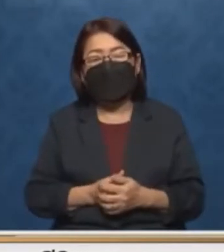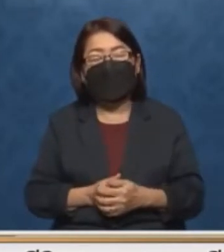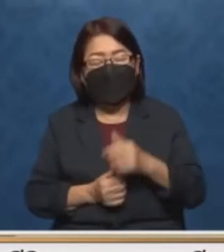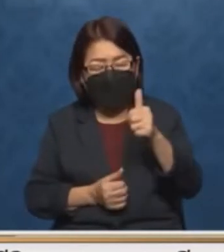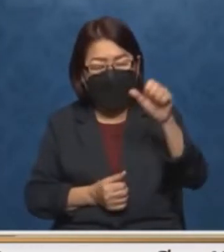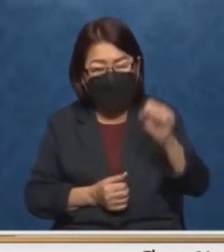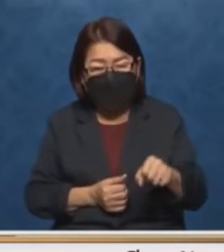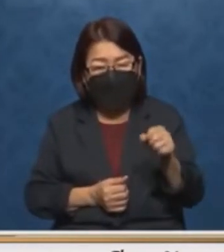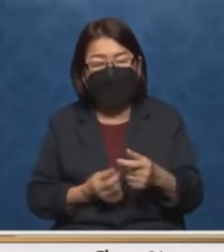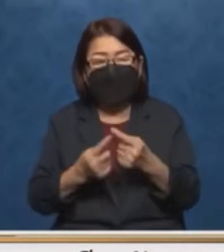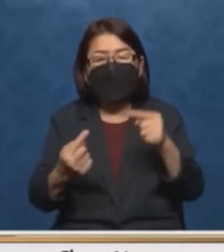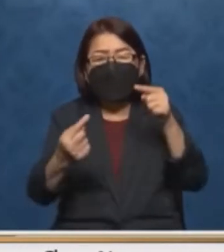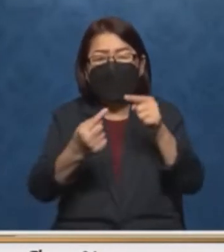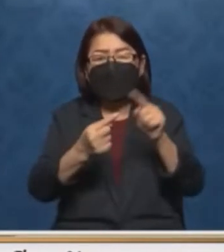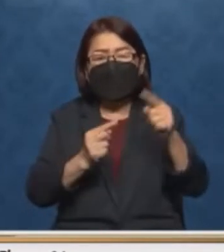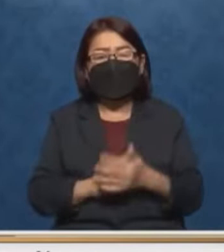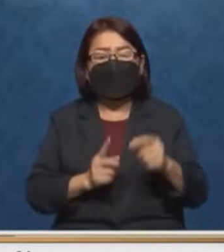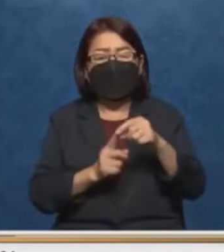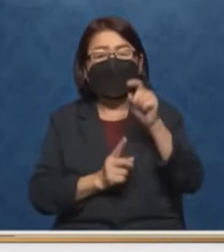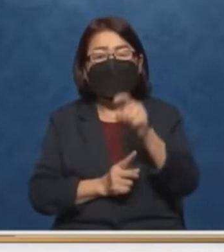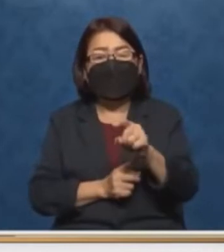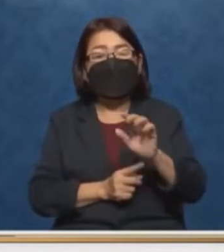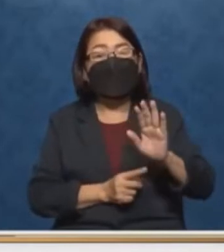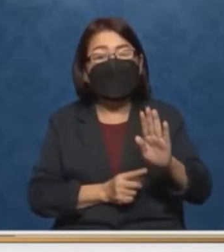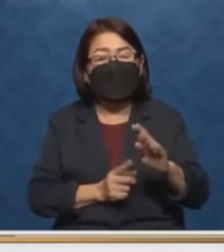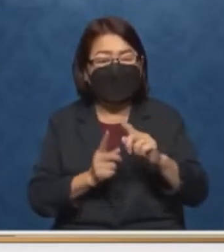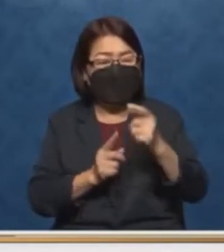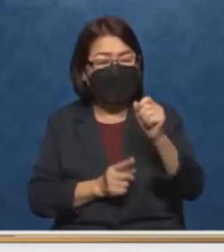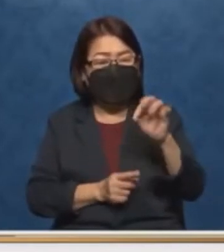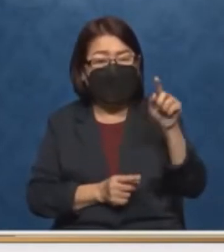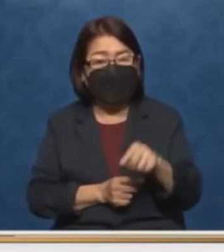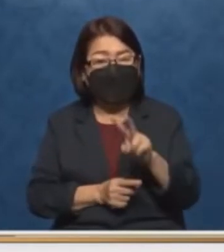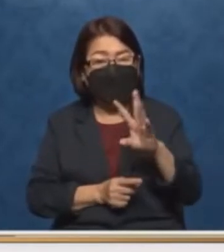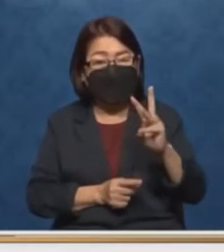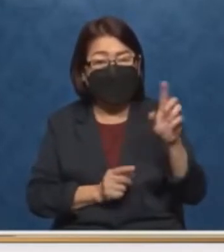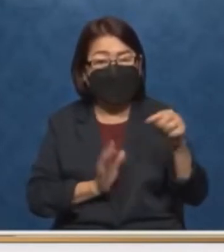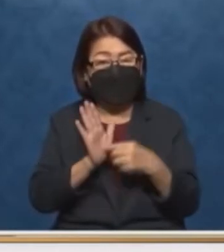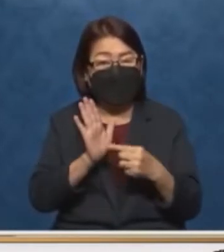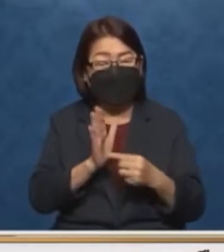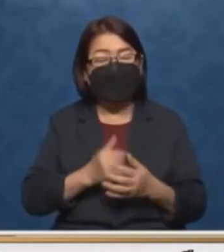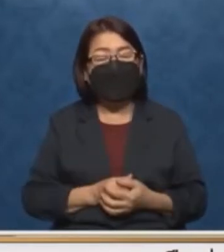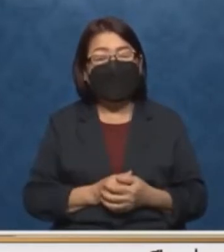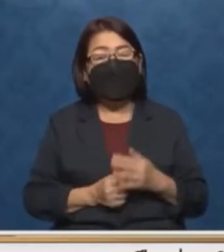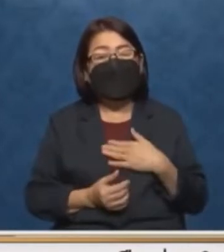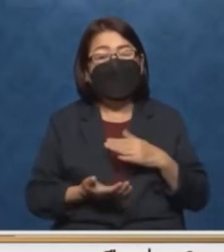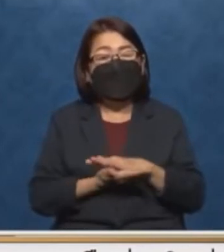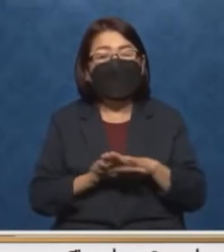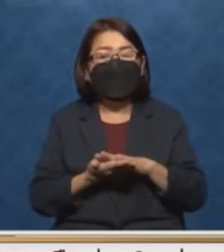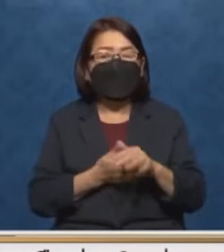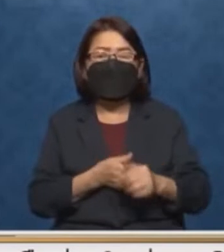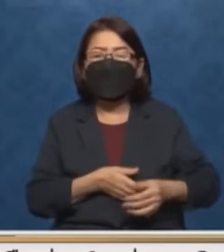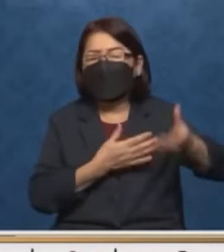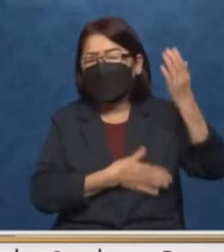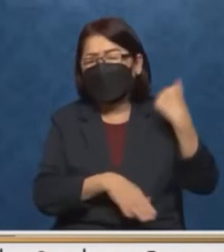ว่าสร้างใช้คำสั่ง19/2560นะครับผมขออนุญาตใช้คำว่ามันถอยหลังลง